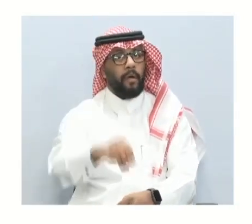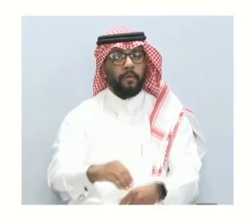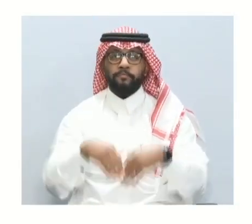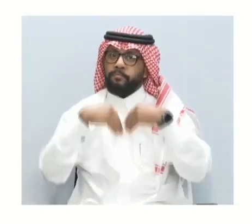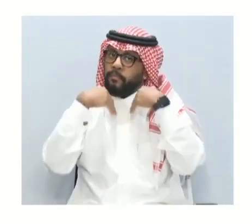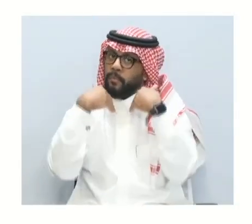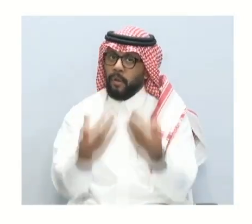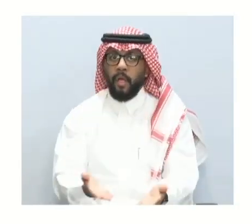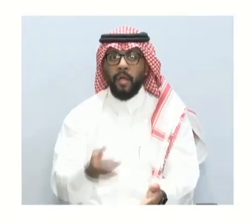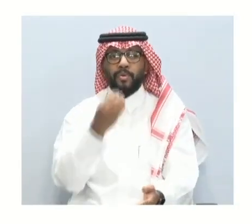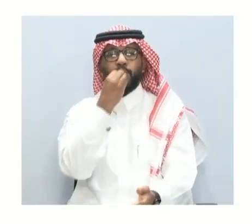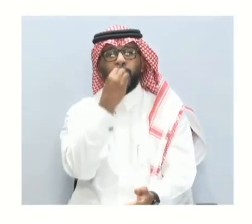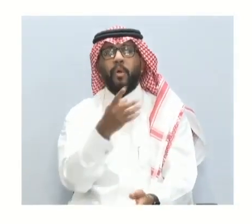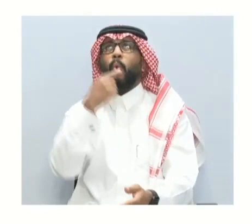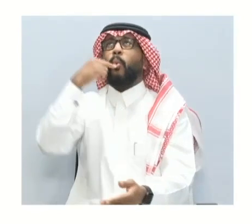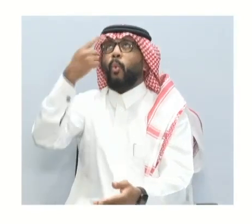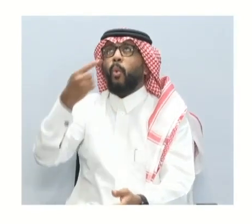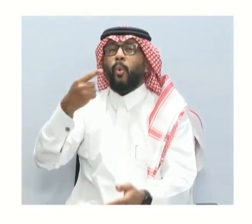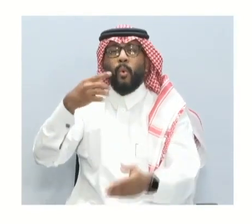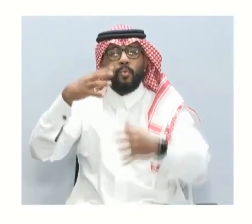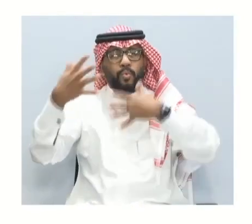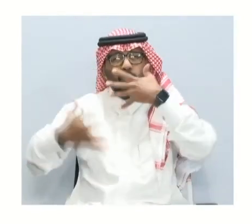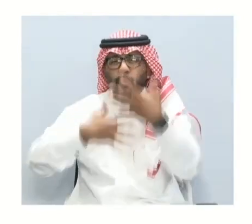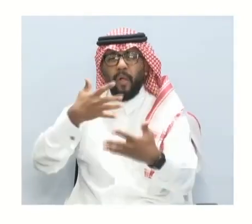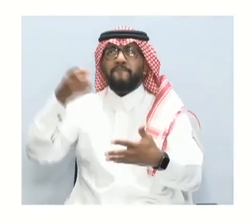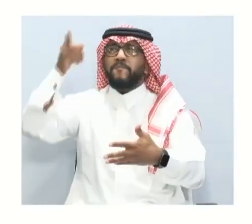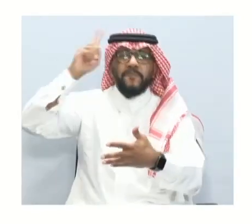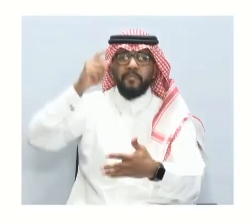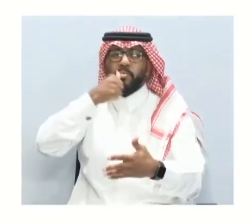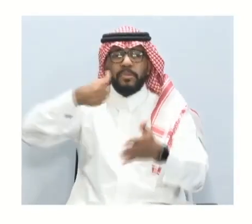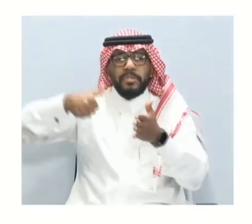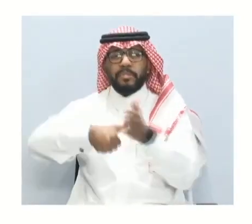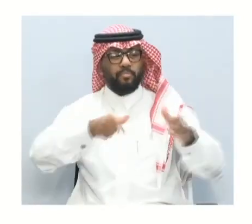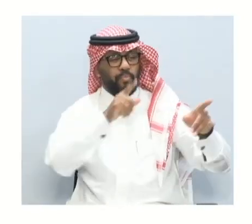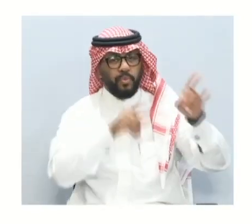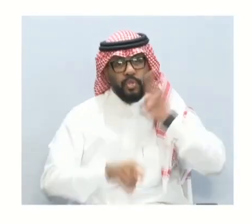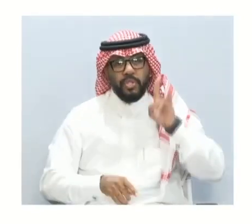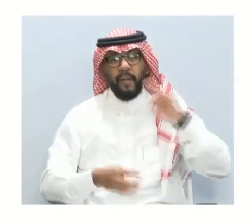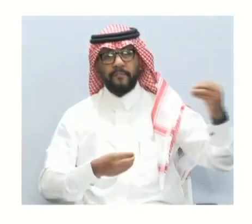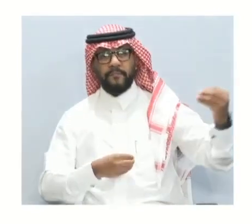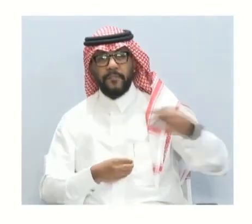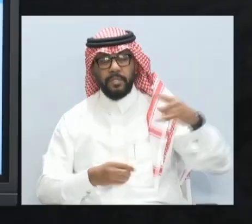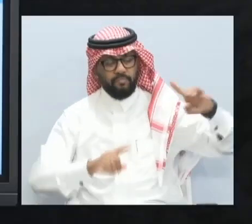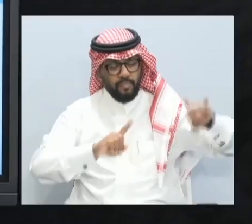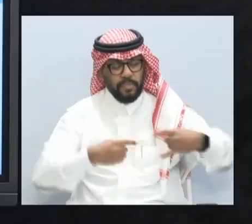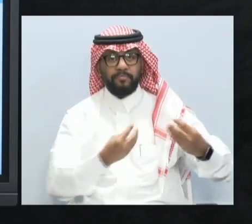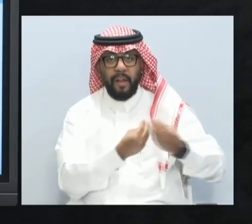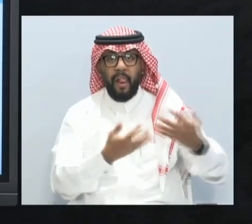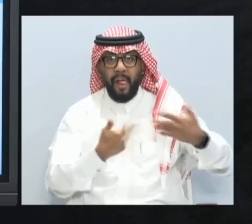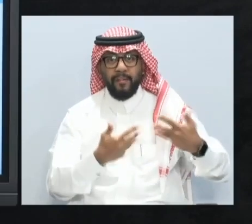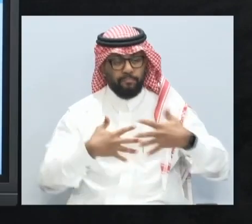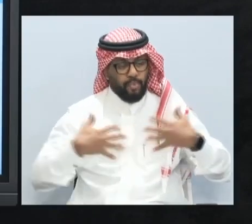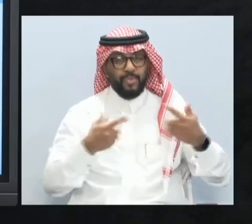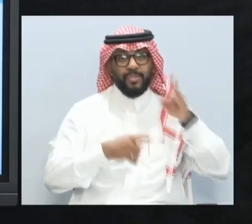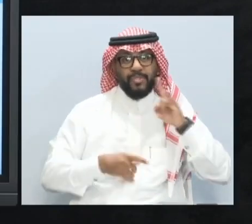قوليه كفريه اما اقوال واما افعال يفعلها ويقع في الكفر كسته بالله او سب الله جل